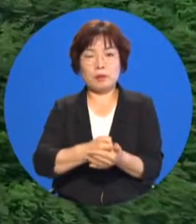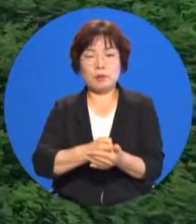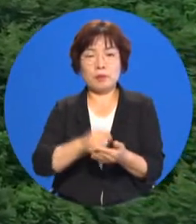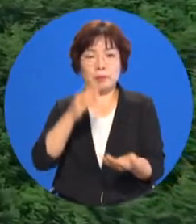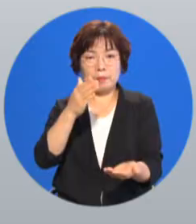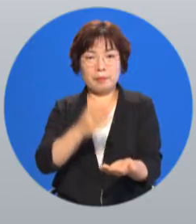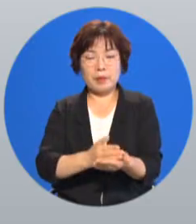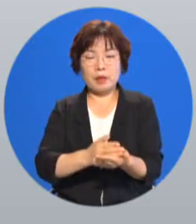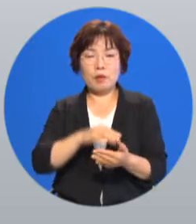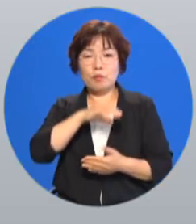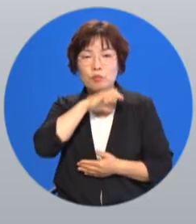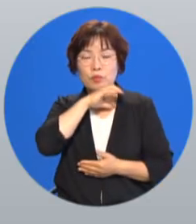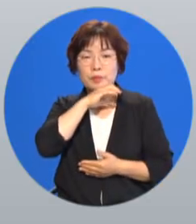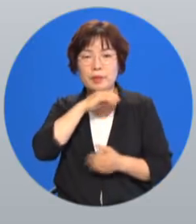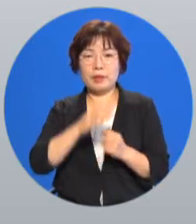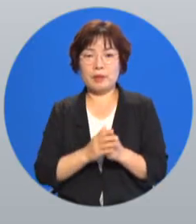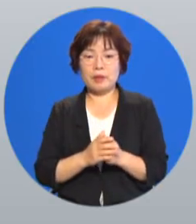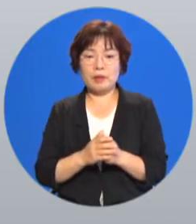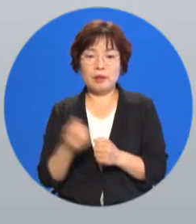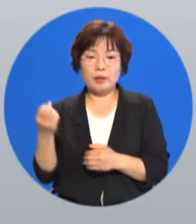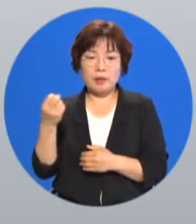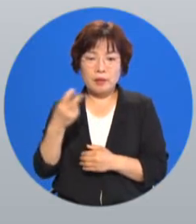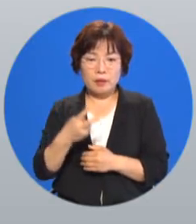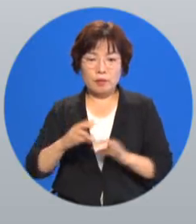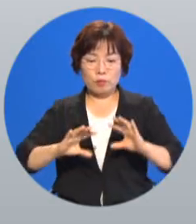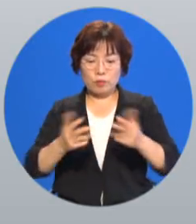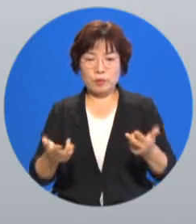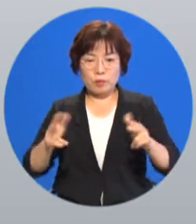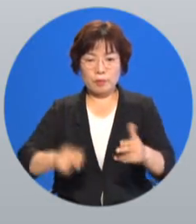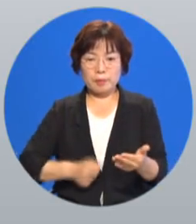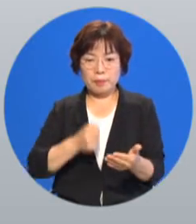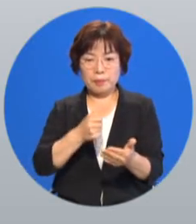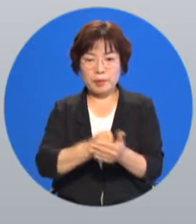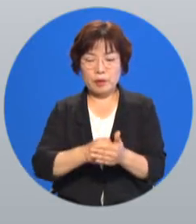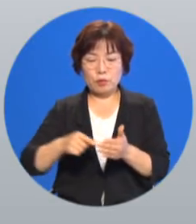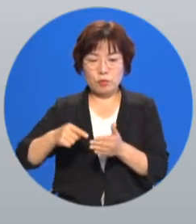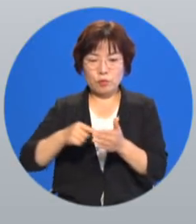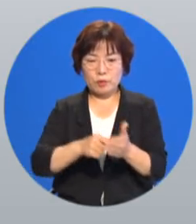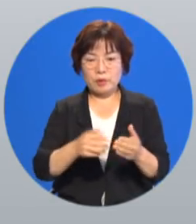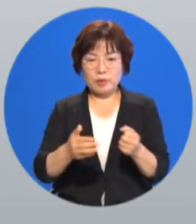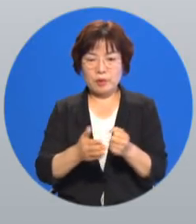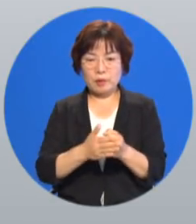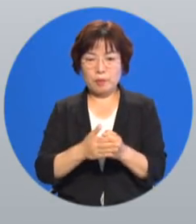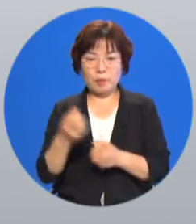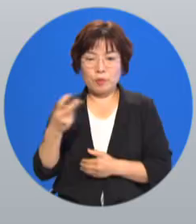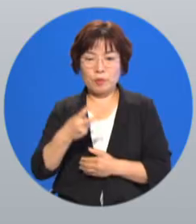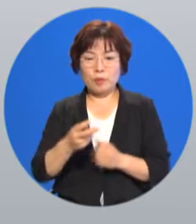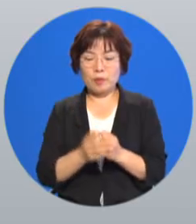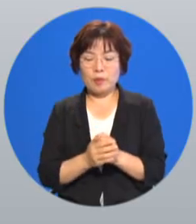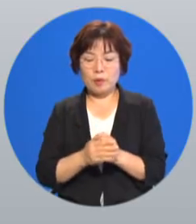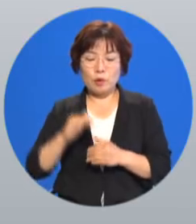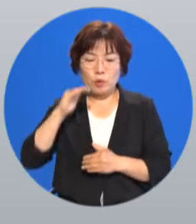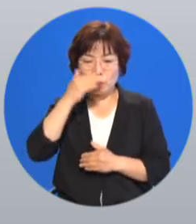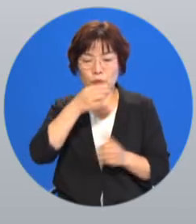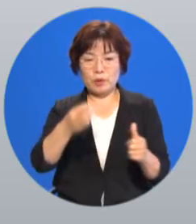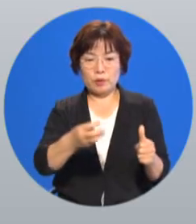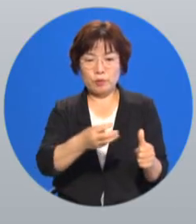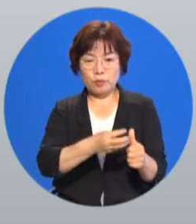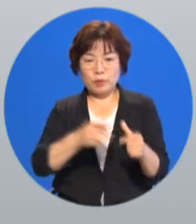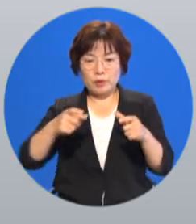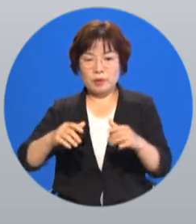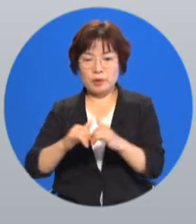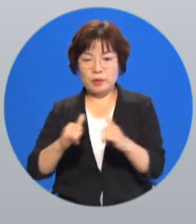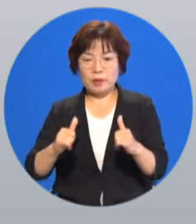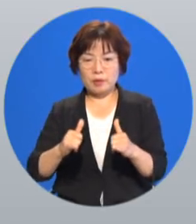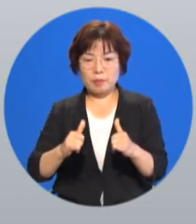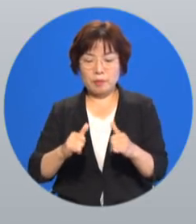드러냈습니다. 다시 이 국립공원 지정을 추진함에 있어서 더군다나 당사자인 구례군과